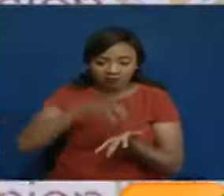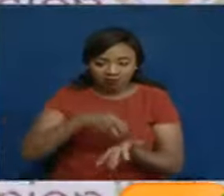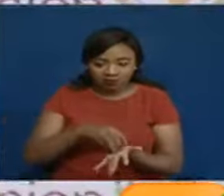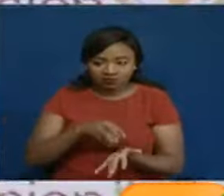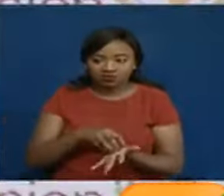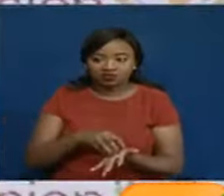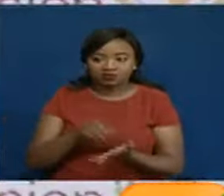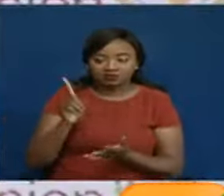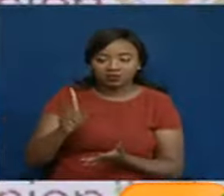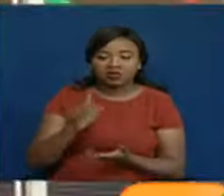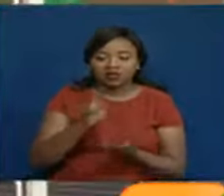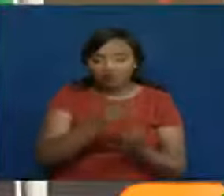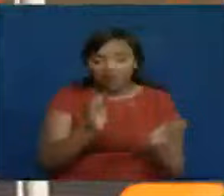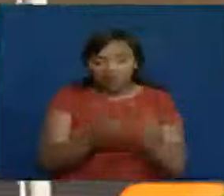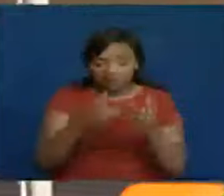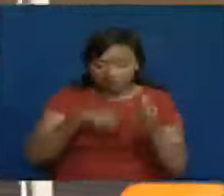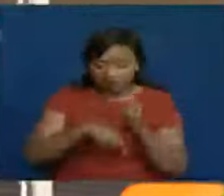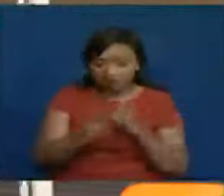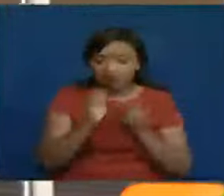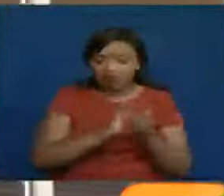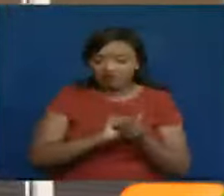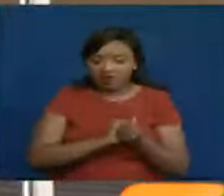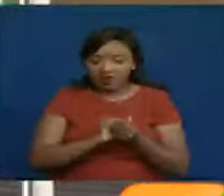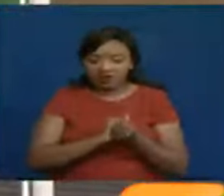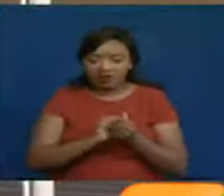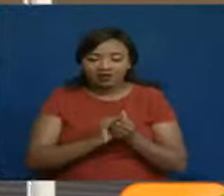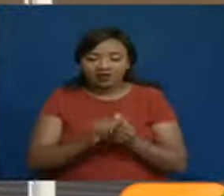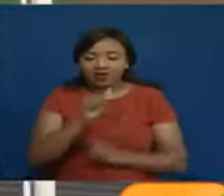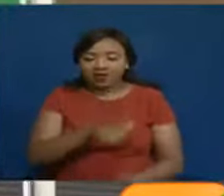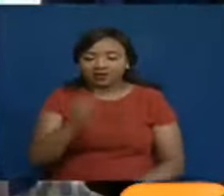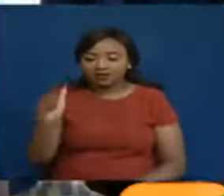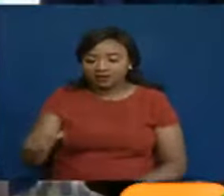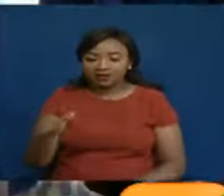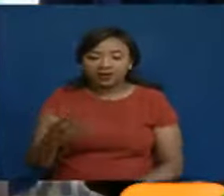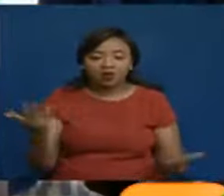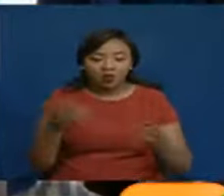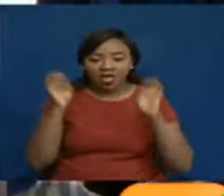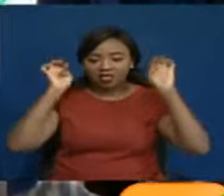AU Ijumaa jijini Addis Ababa, Ethiopia.